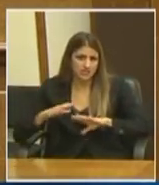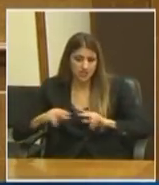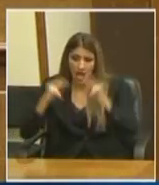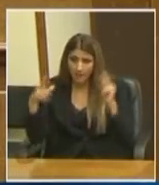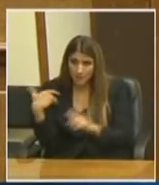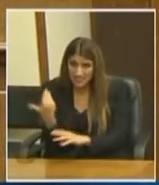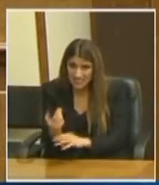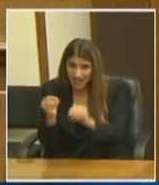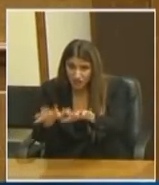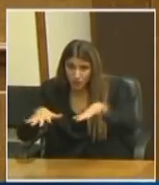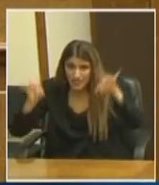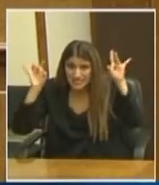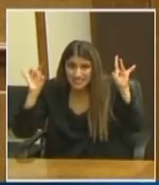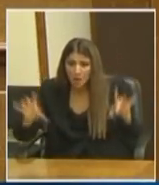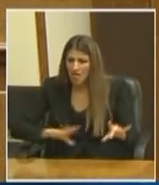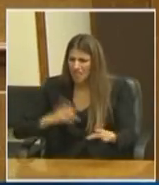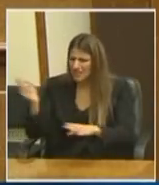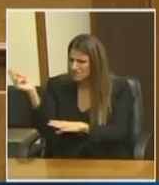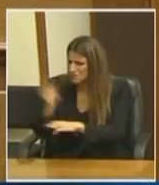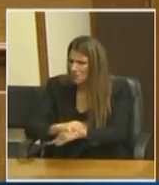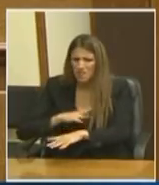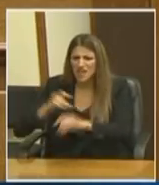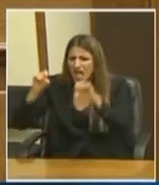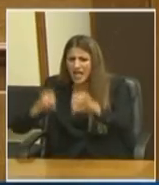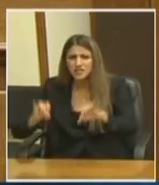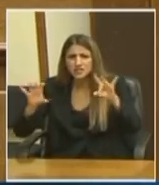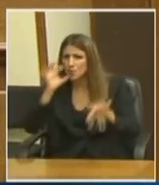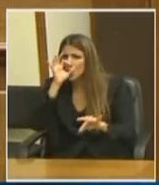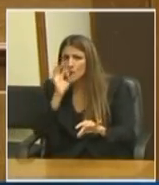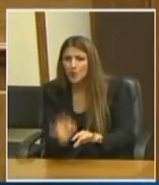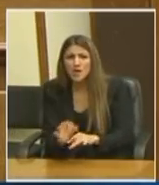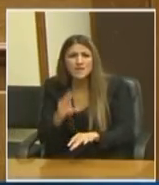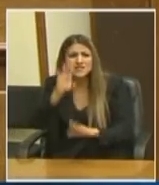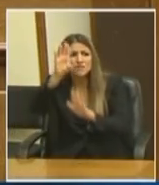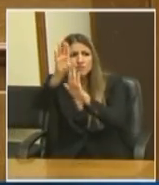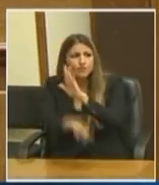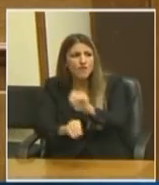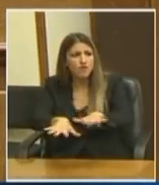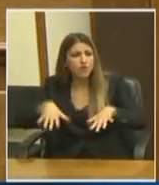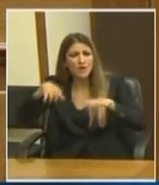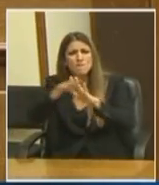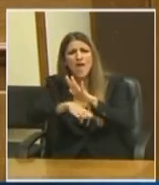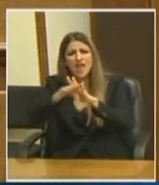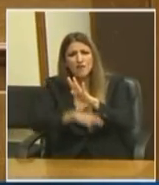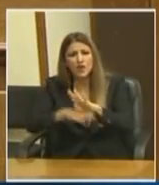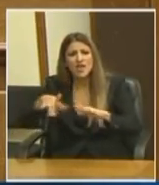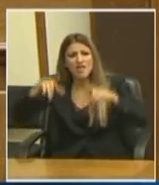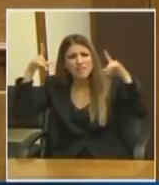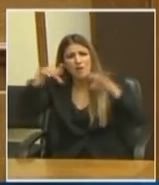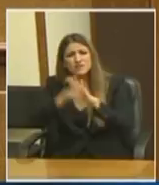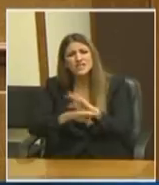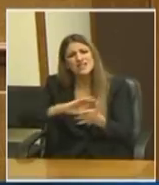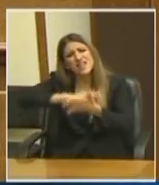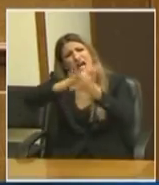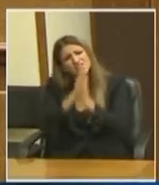Βουλή, ούτε έγκριση, ούτε ψήφιση, ούτε τίποτα. Περιφρονεί τη Βουλή, το πολίτευμα το χλεβάζει, το